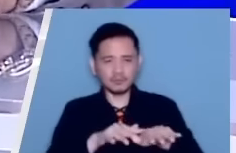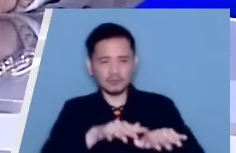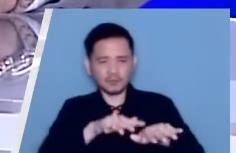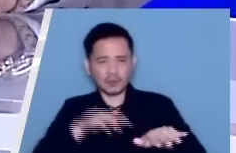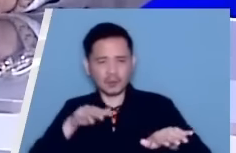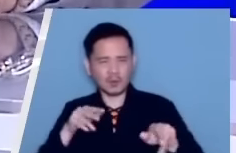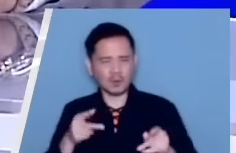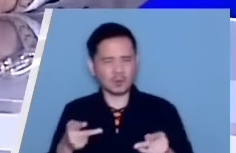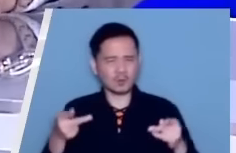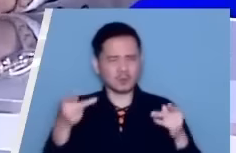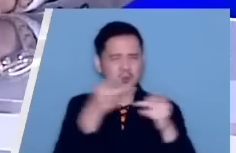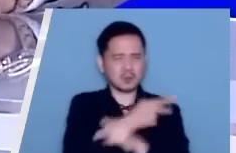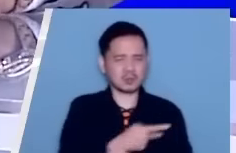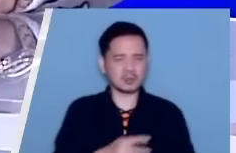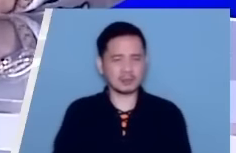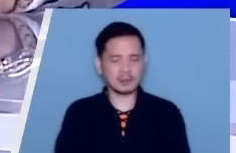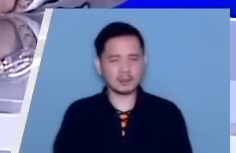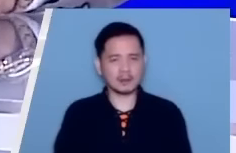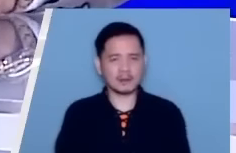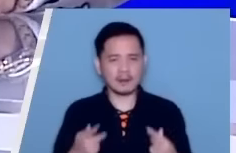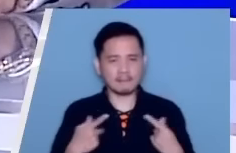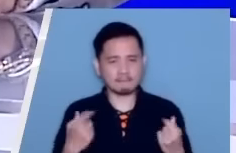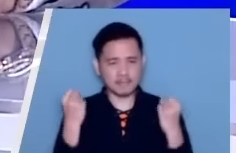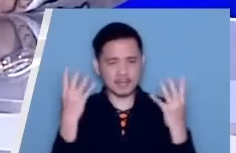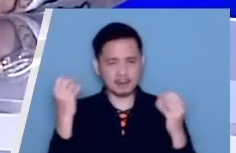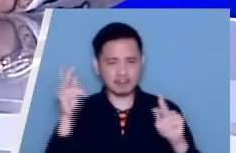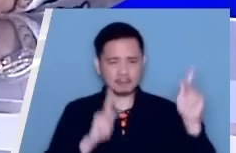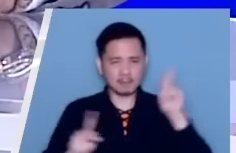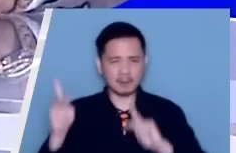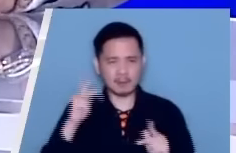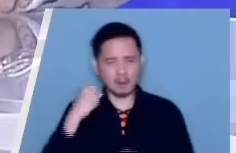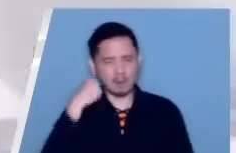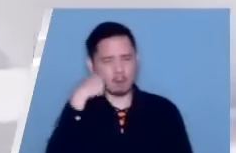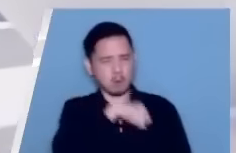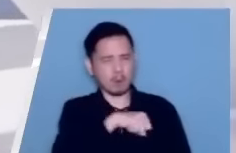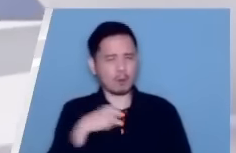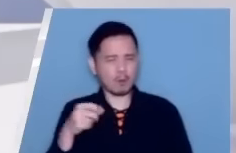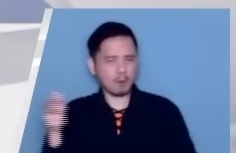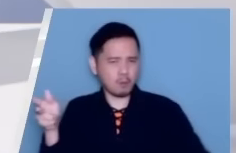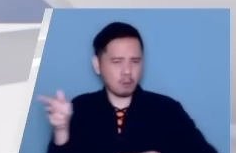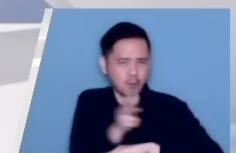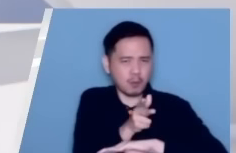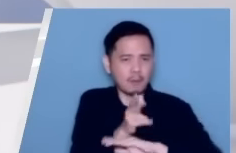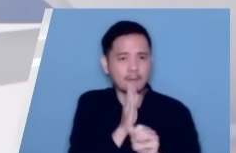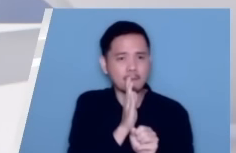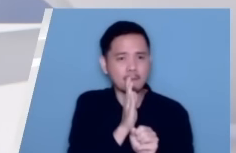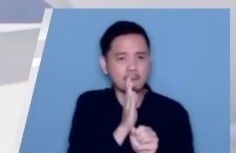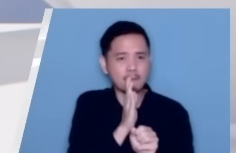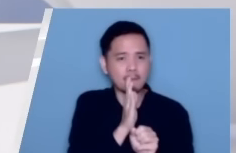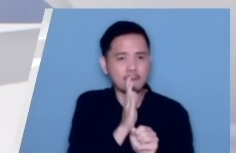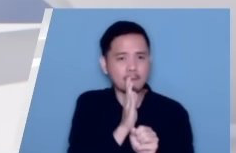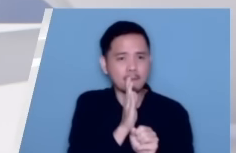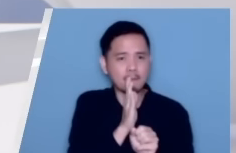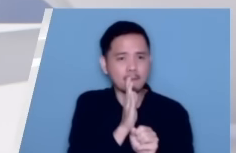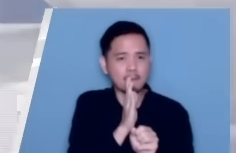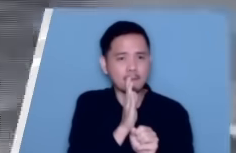dumaraan sa Edsa busway live mula sa EDSA Mandaluyong unang balita si beya hak